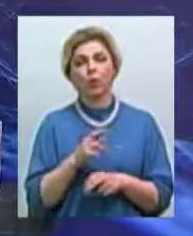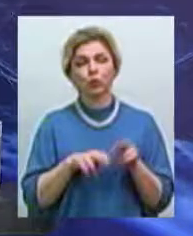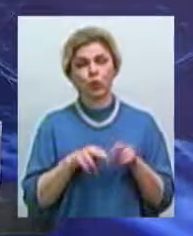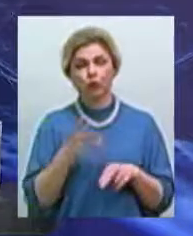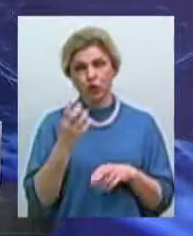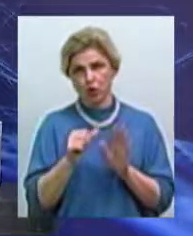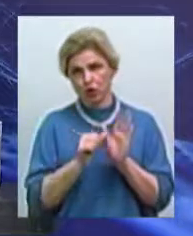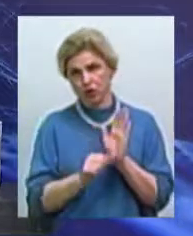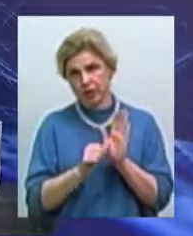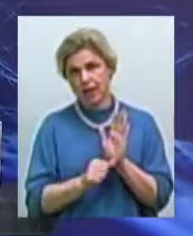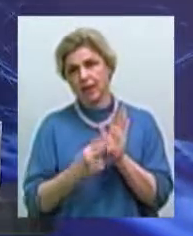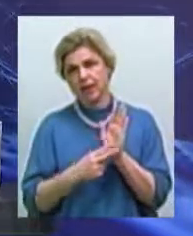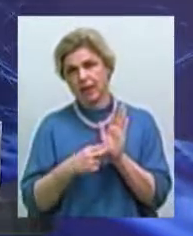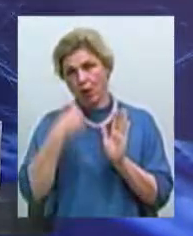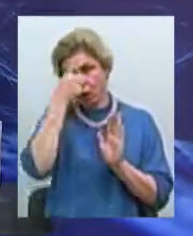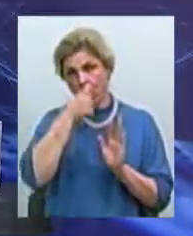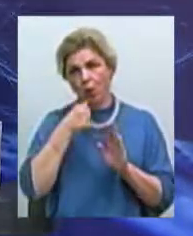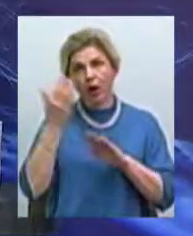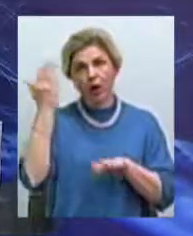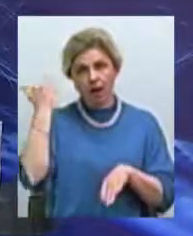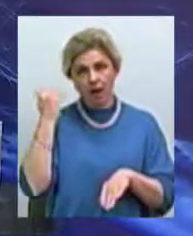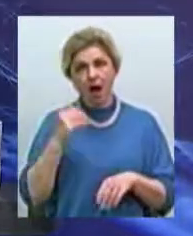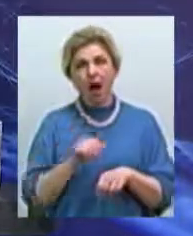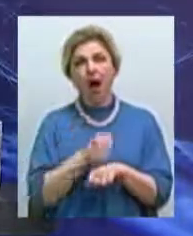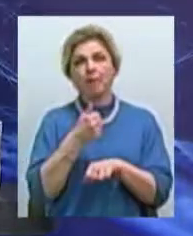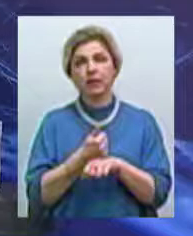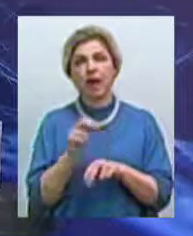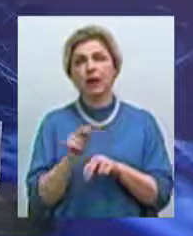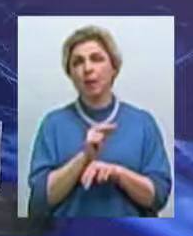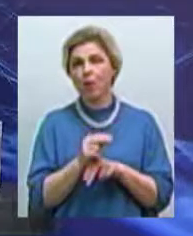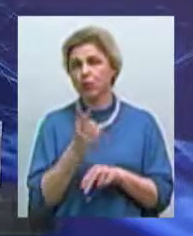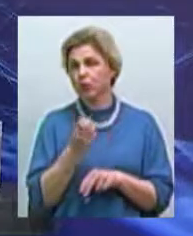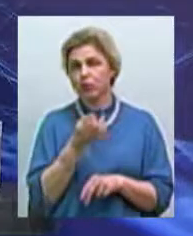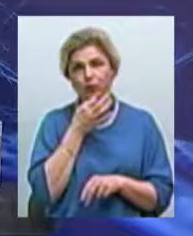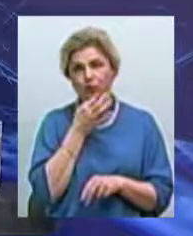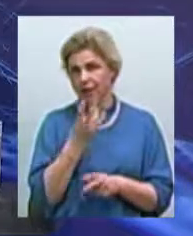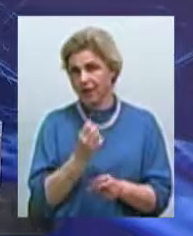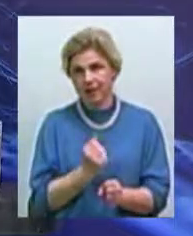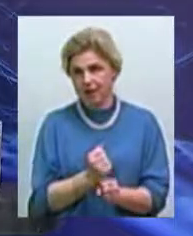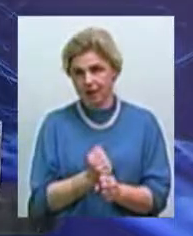в 60-70-ті роки. Капітального ремонту, напевно, ще не проводилось тих років, а